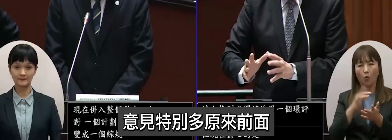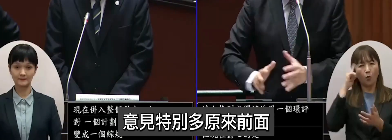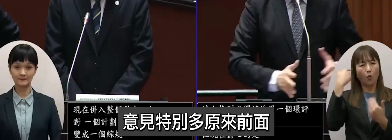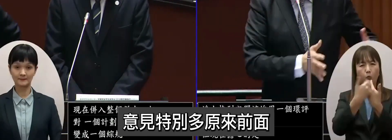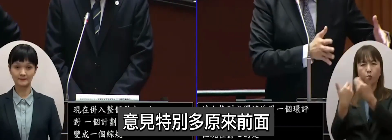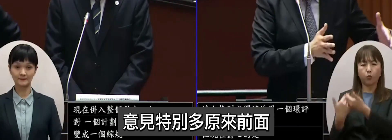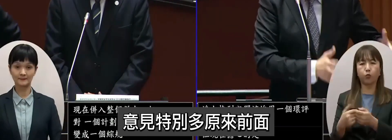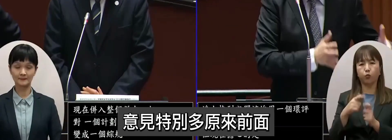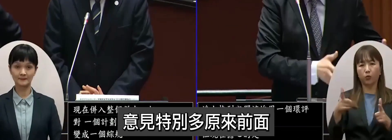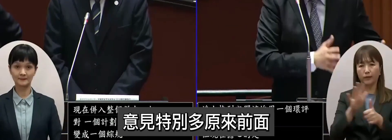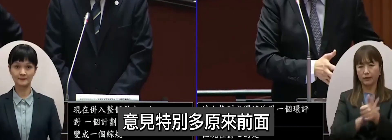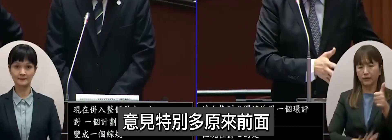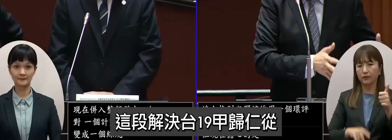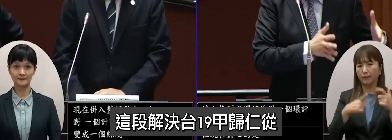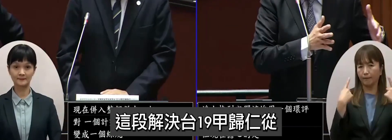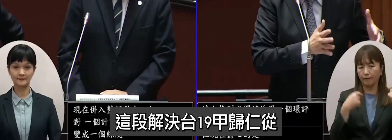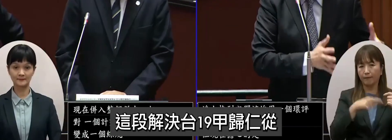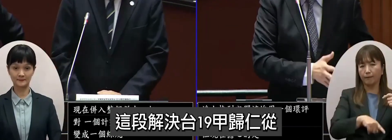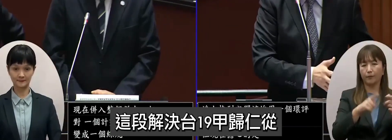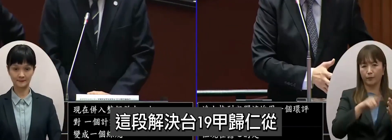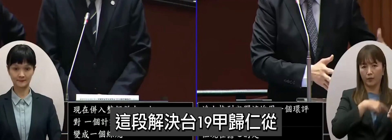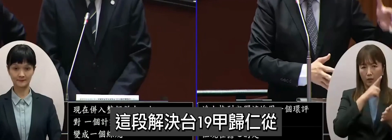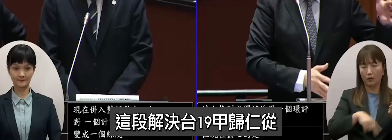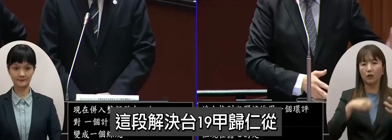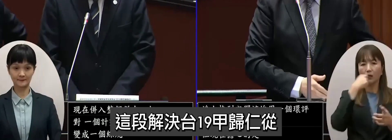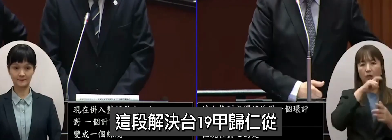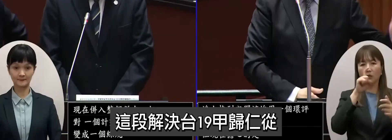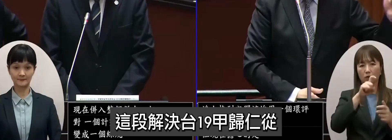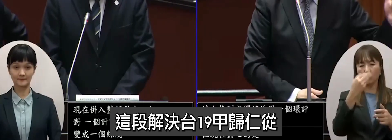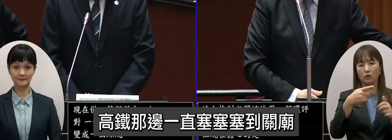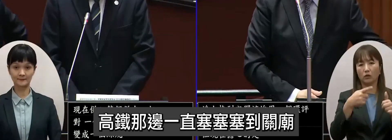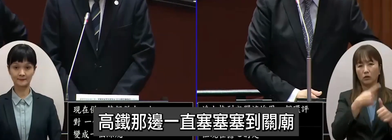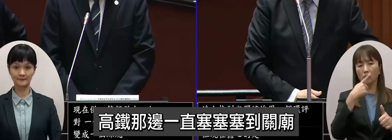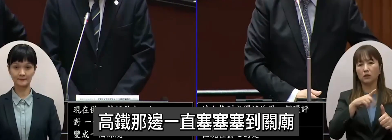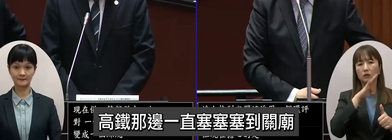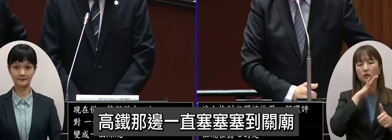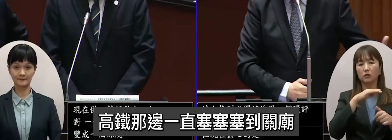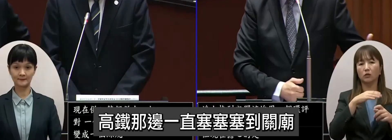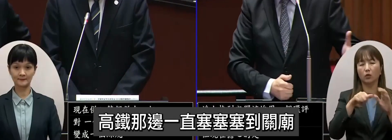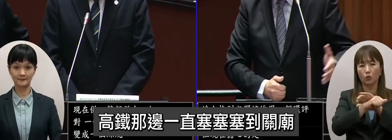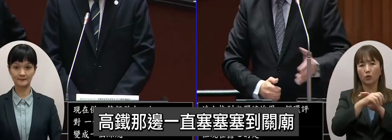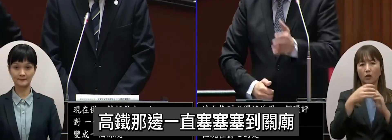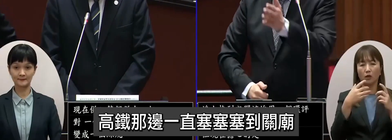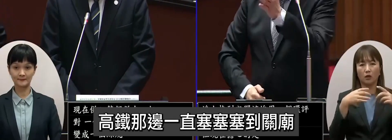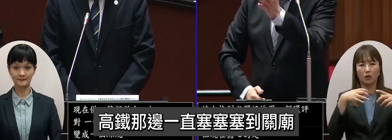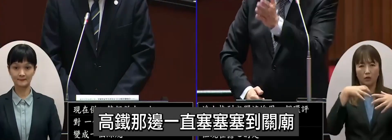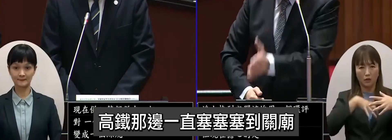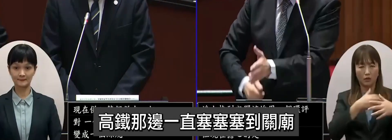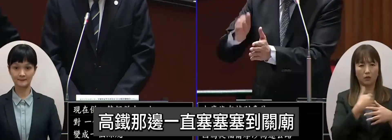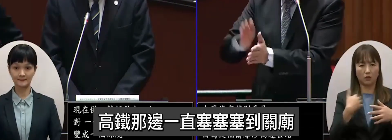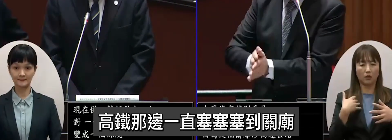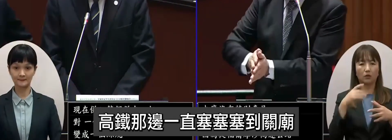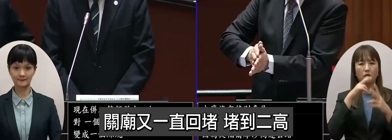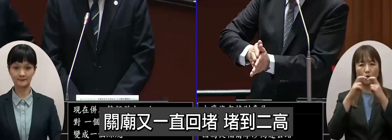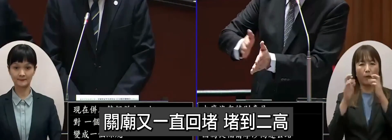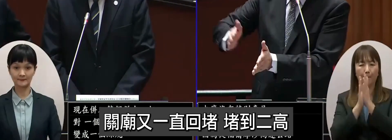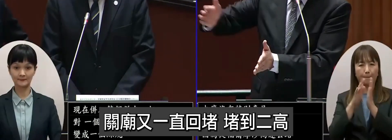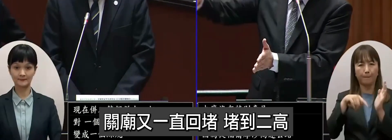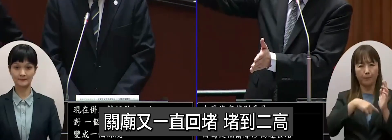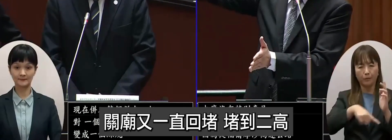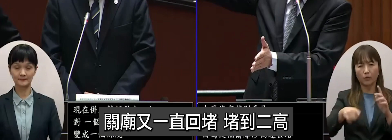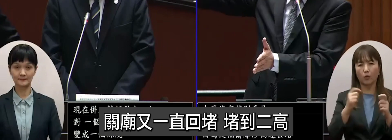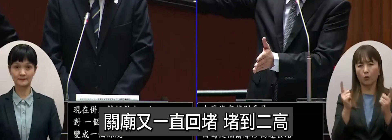特别多，原来前面这一段解决台19甲归人从高铁那边一直塞到关庙，关庙又一直